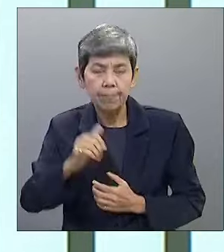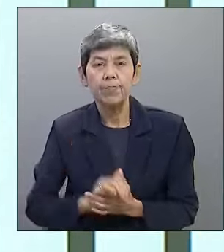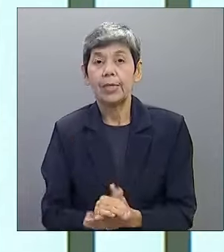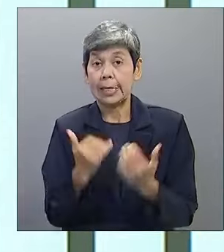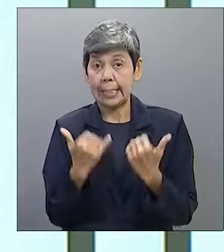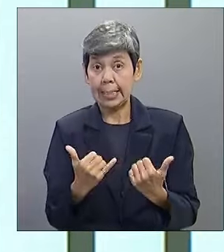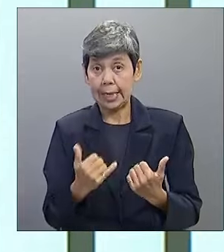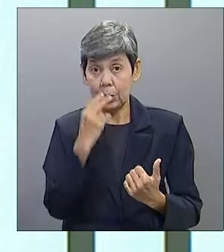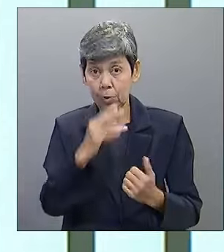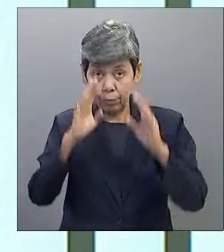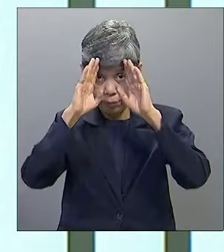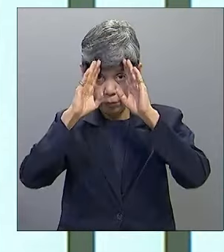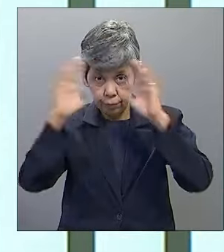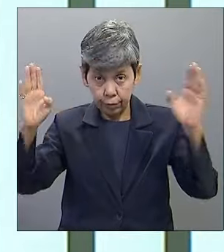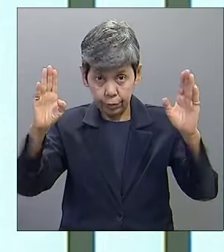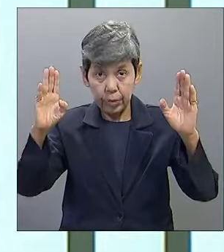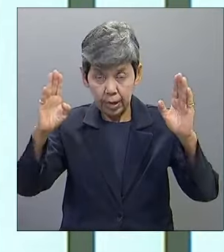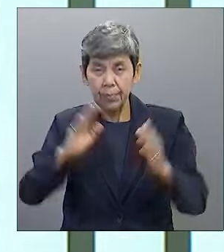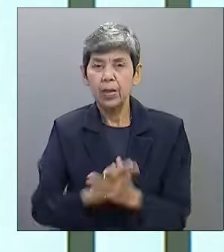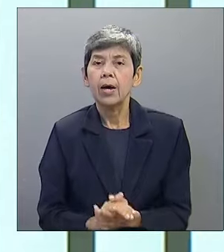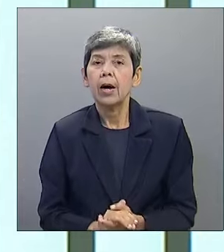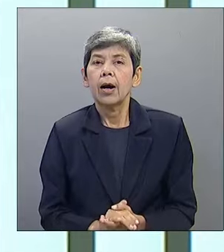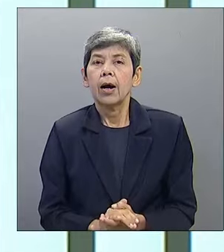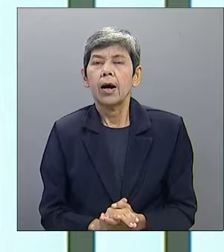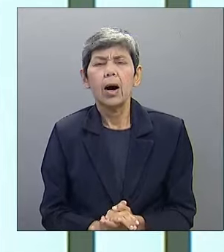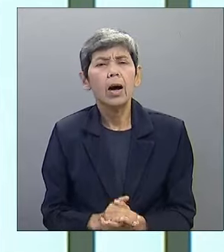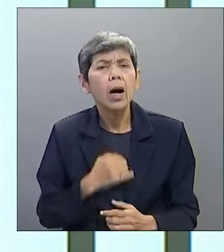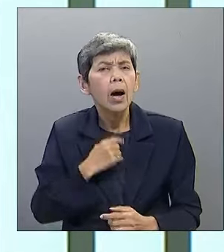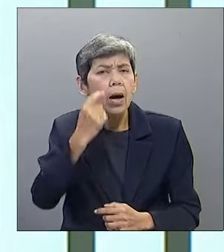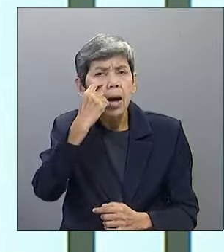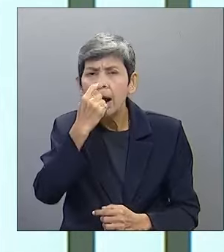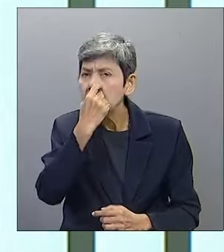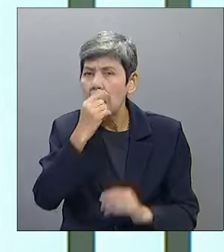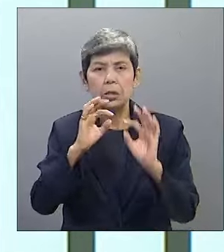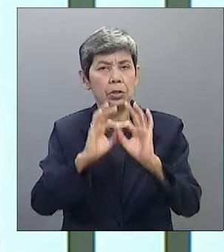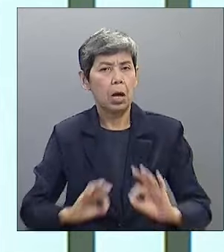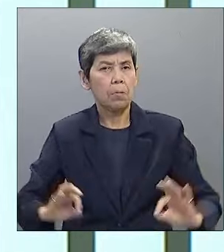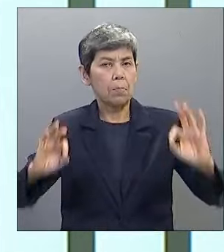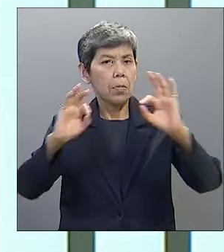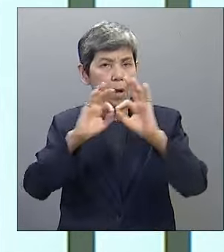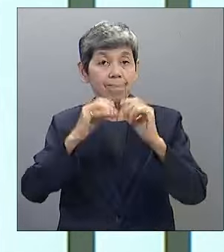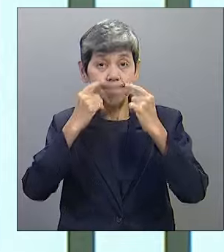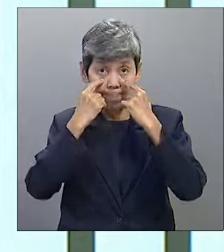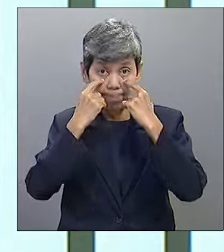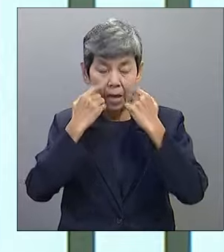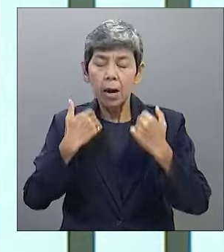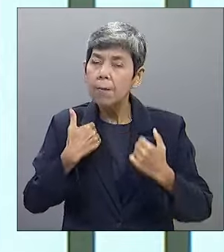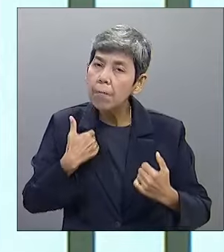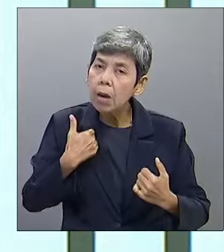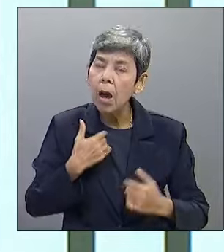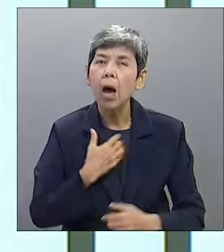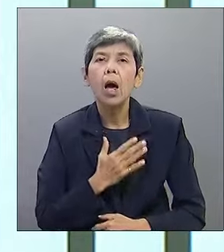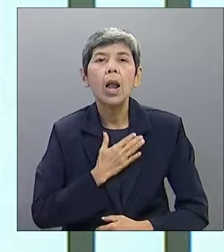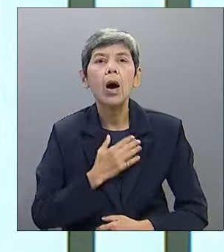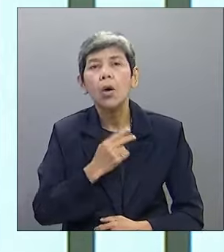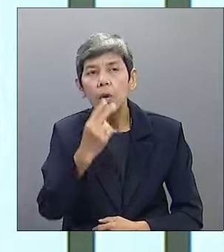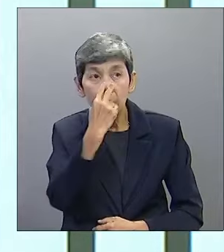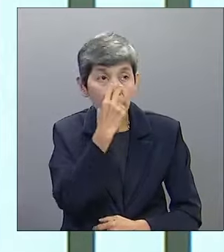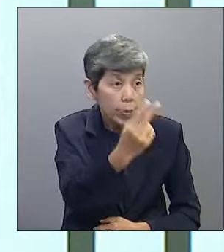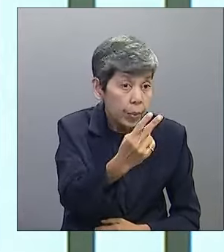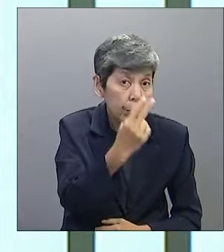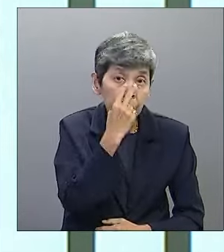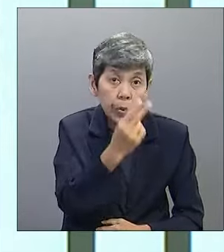มาต่อกันในช่วงรู้ทันกันได้ครับคุณผู้ชมครับตานั้นถือว่าเป็นอวัยวะที่สำคัญอยู่แล้วนะครับแน่นอนว่าเราใช้ในการมอง